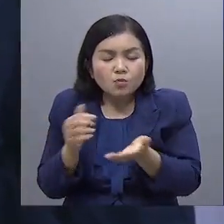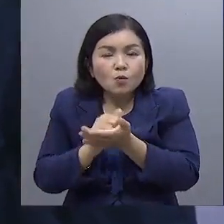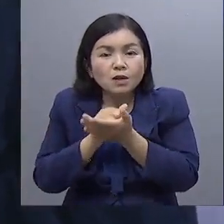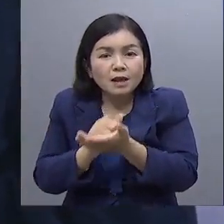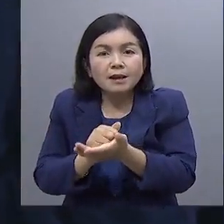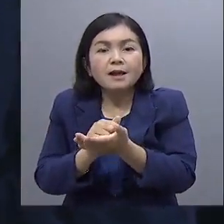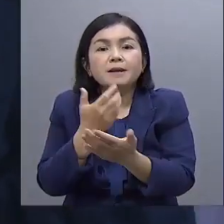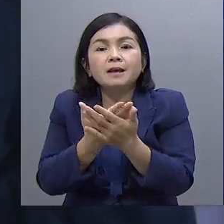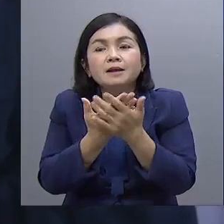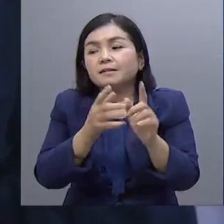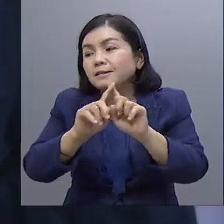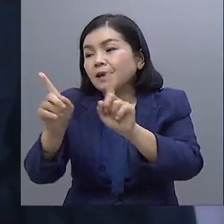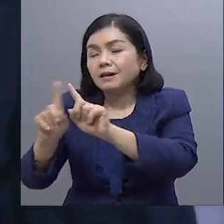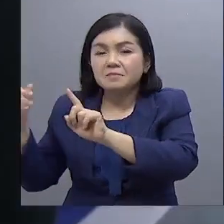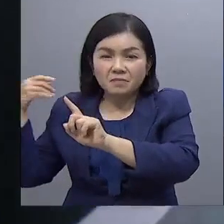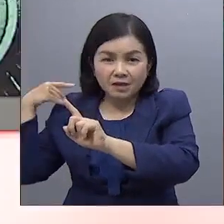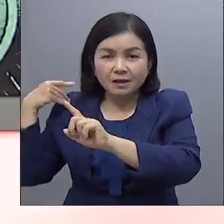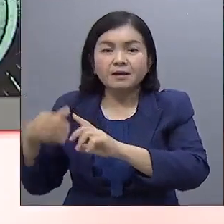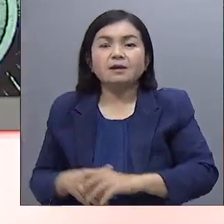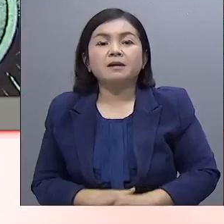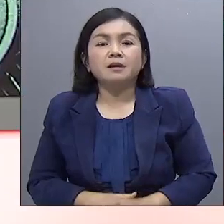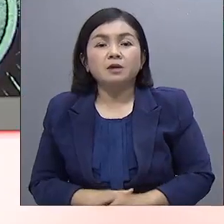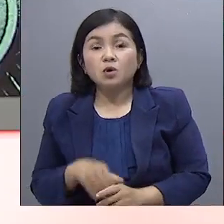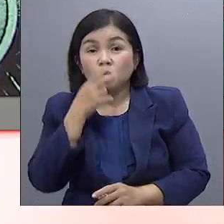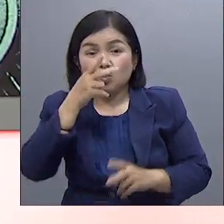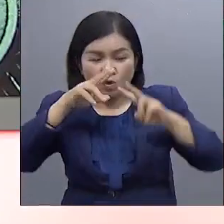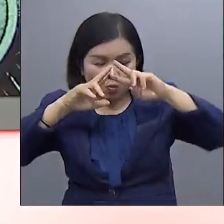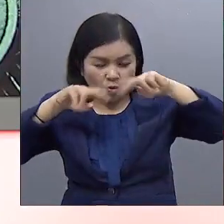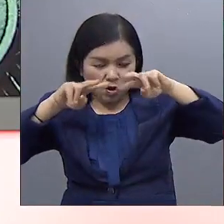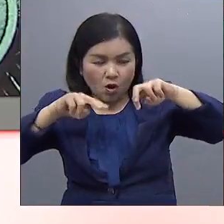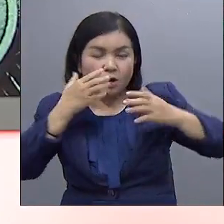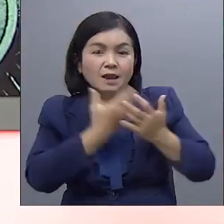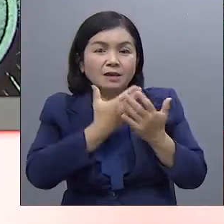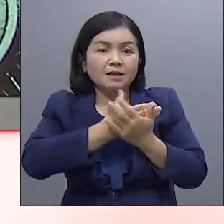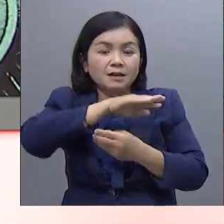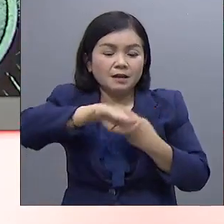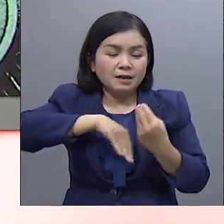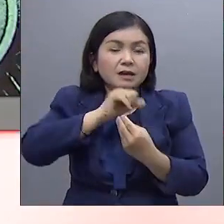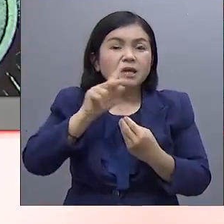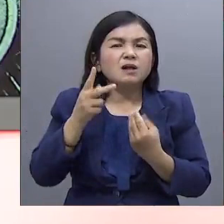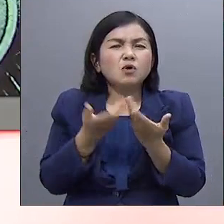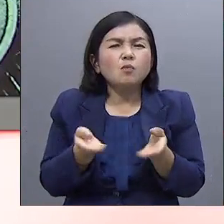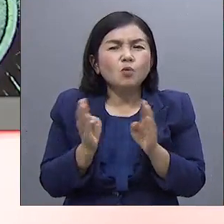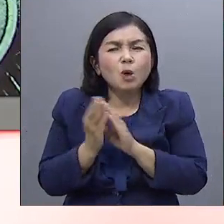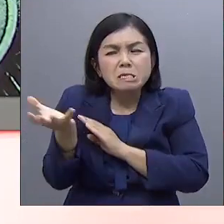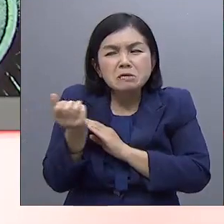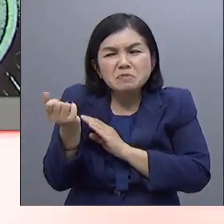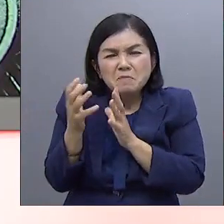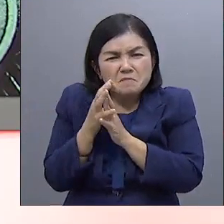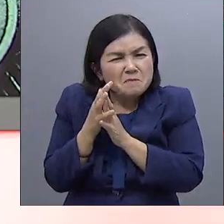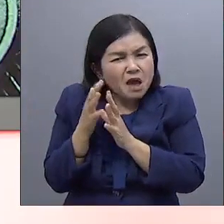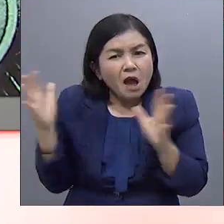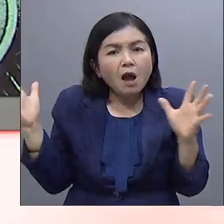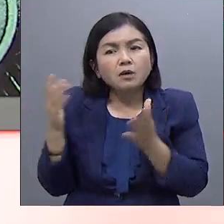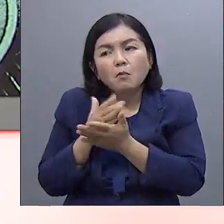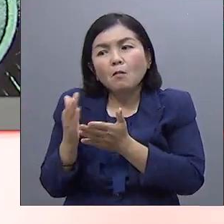ที่มีความหลากหลายค่ะนักวิเคราะห์ด้านเศรษฐกิจนะคะย้ำค่ะว่าปัญหาหนี้ครัวเรือนเนี่ยเหมือนเป็นระเบิดเวลาของเศรษฐกิ